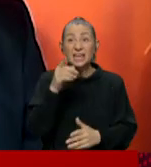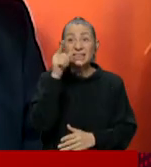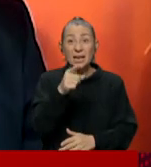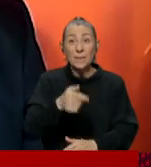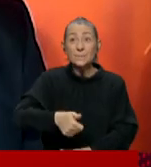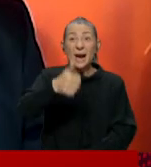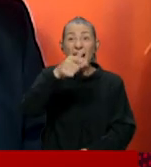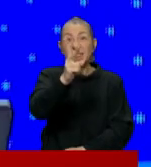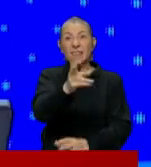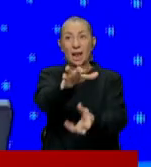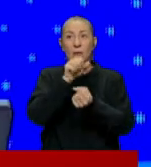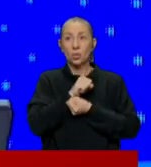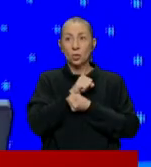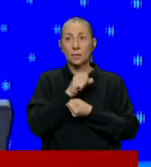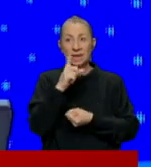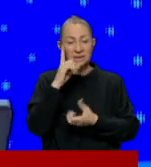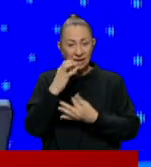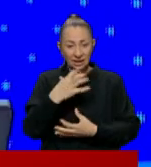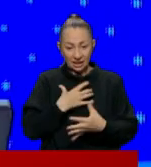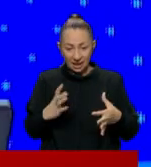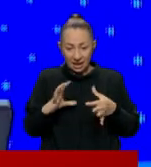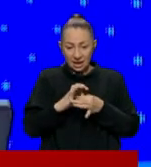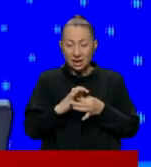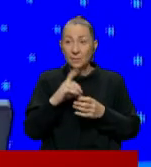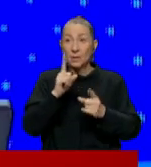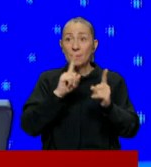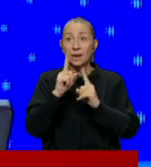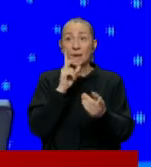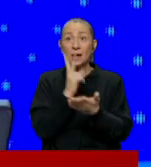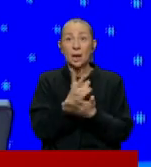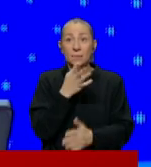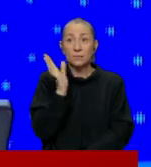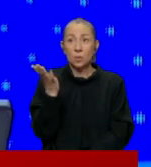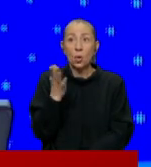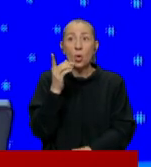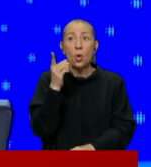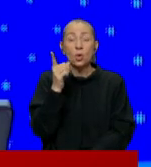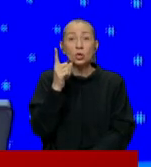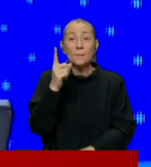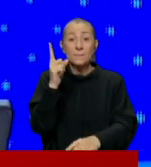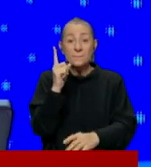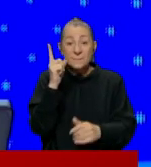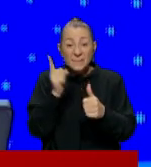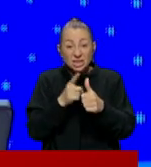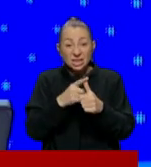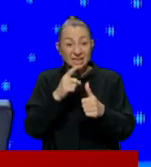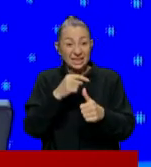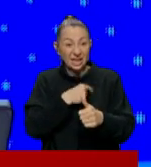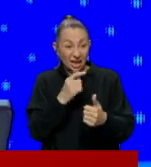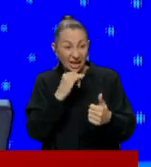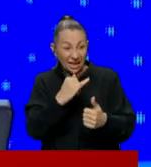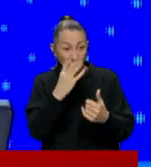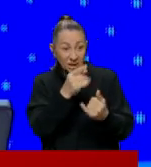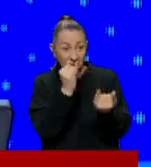senin bakanlığından alıyor. Bir insan kendisiyle ilgili bir mahkeme kararını bilmiyor. Onun birinci dereceden yakını olsa dahi